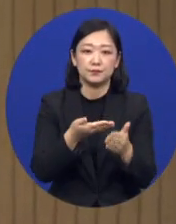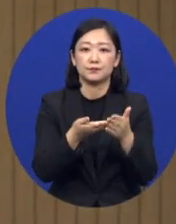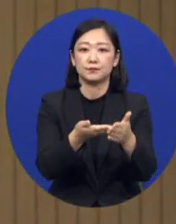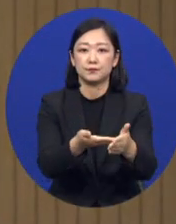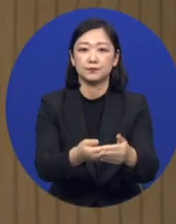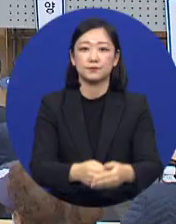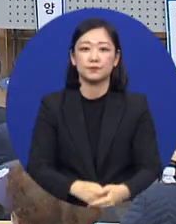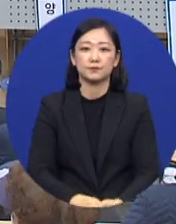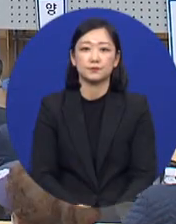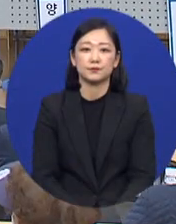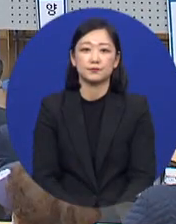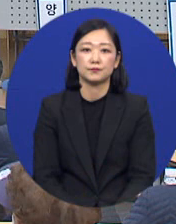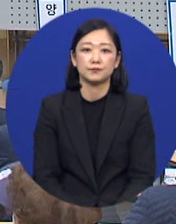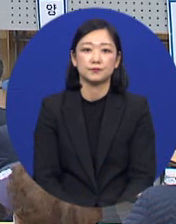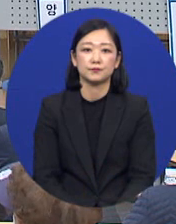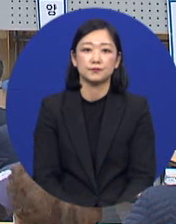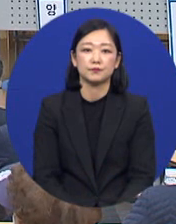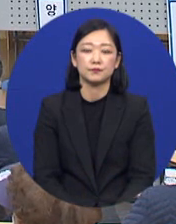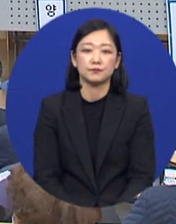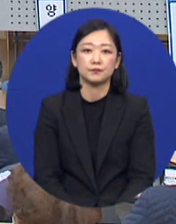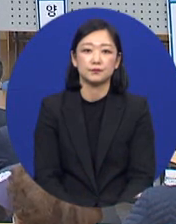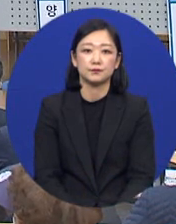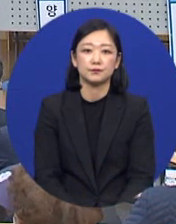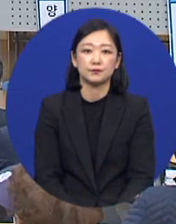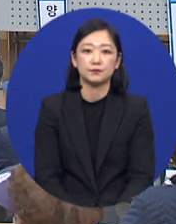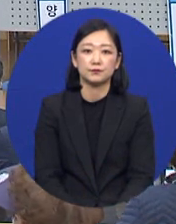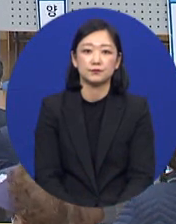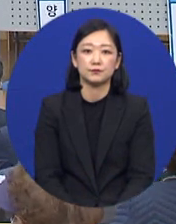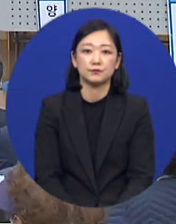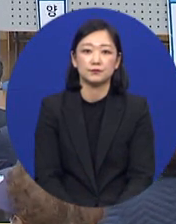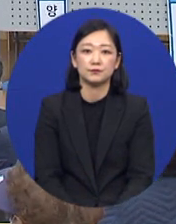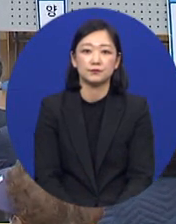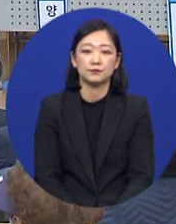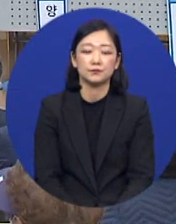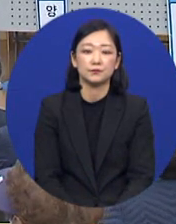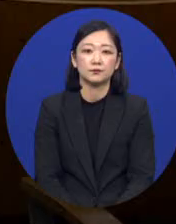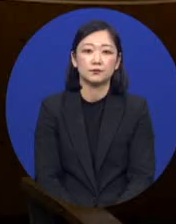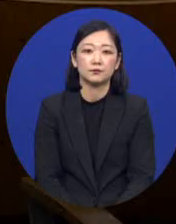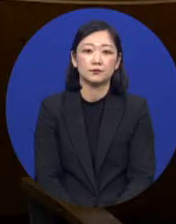제기됐습니다. MBC 뉴스 김찬연입니다.